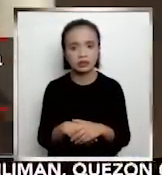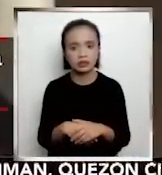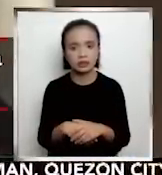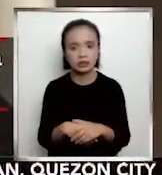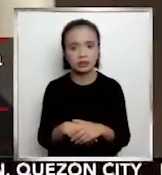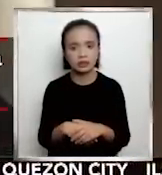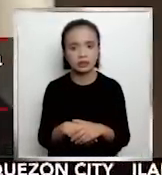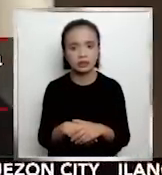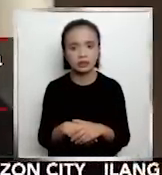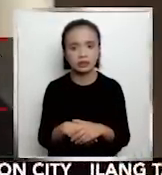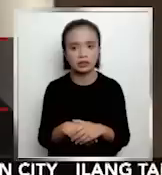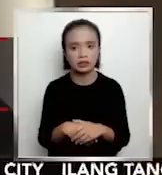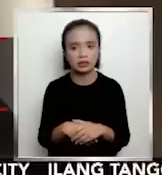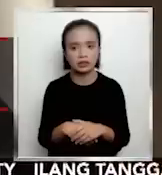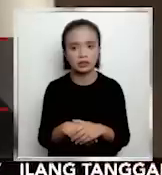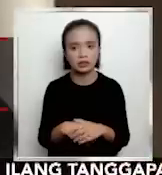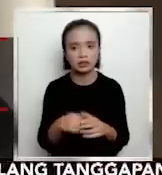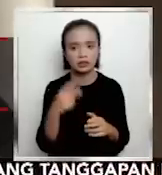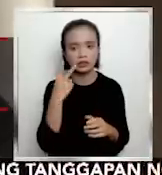nagpatatong aeroplano,